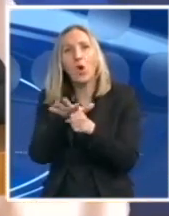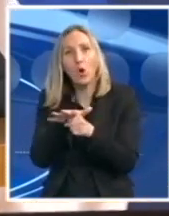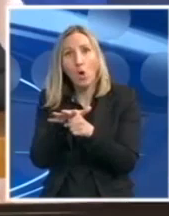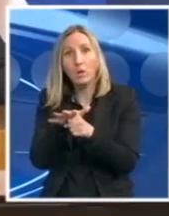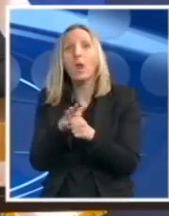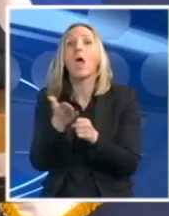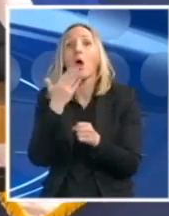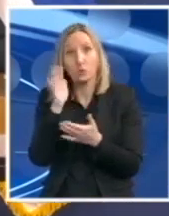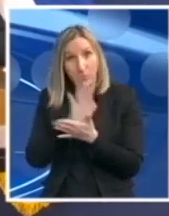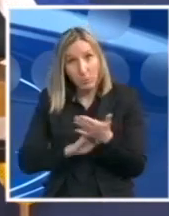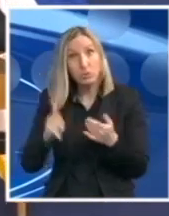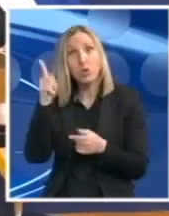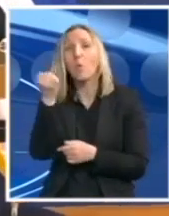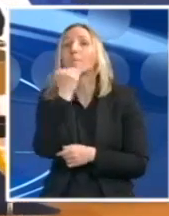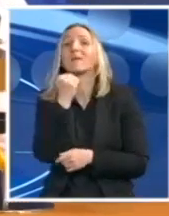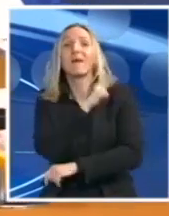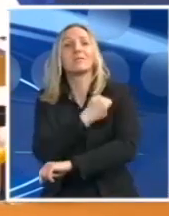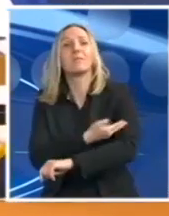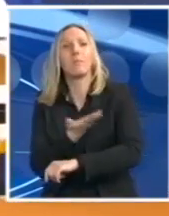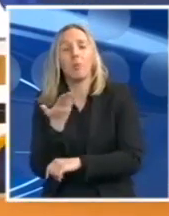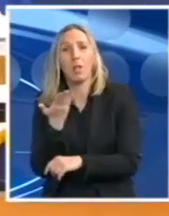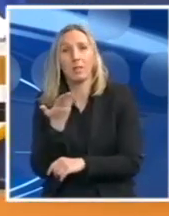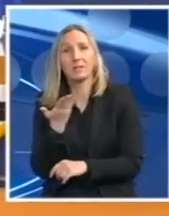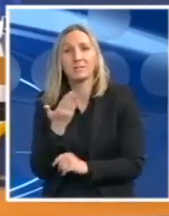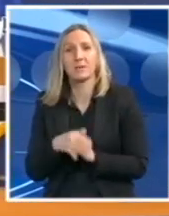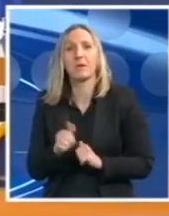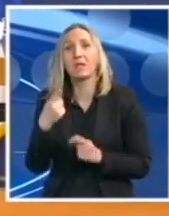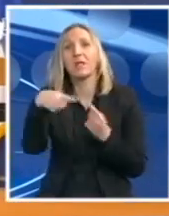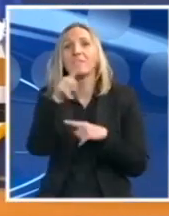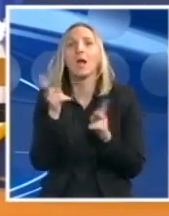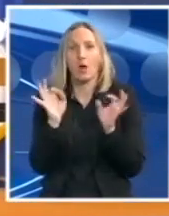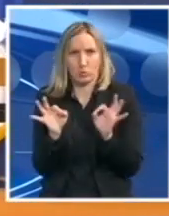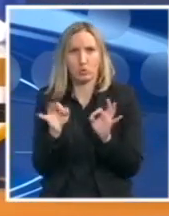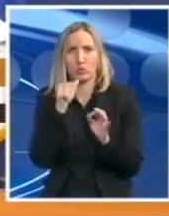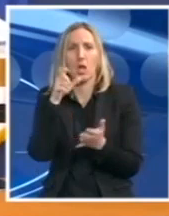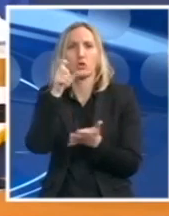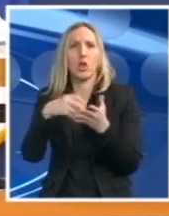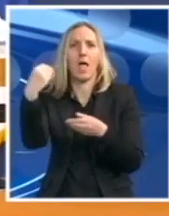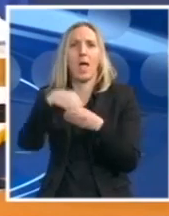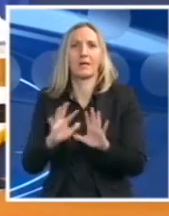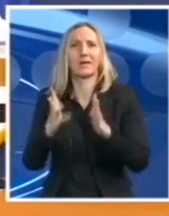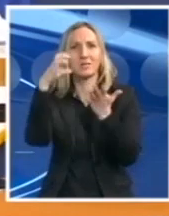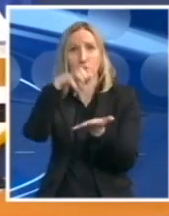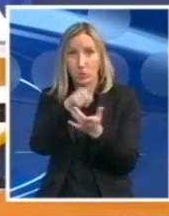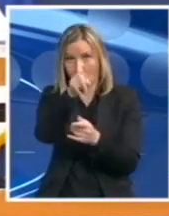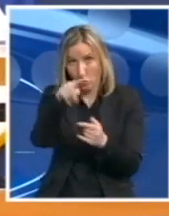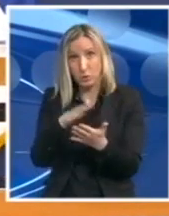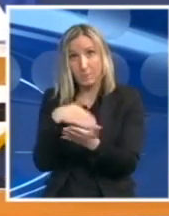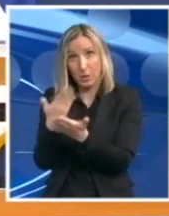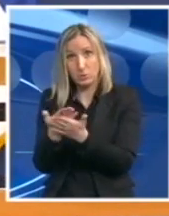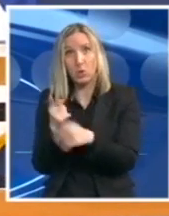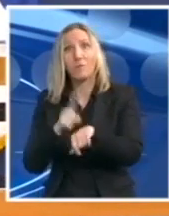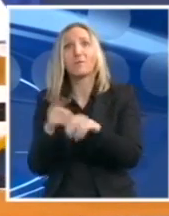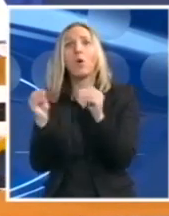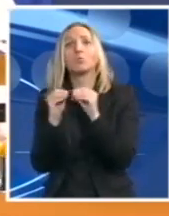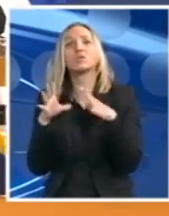početi u privatnim klinikama? Hoćete li kao struka i članovi kriznog štaba predložiti da se u vreme